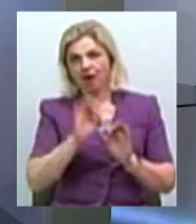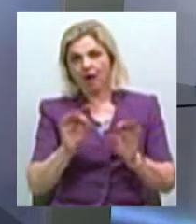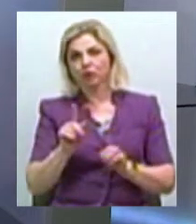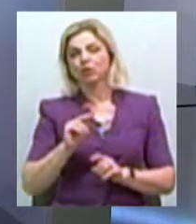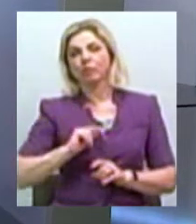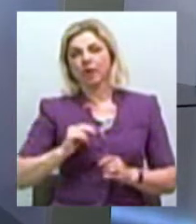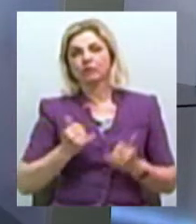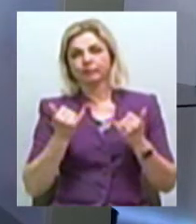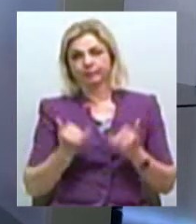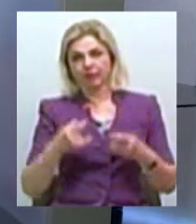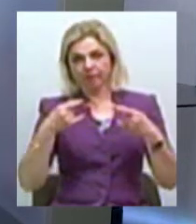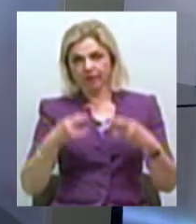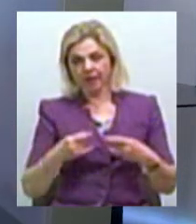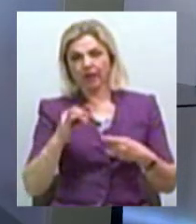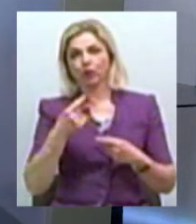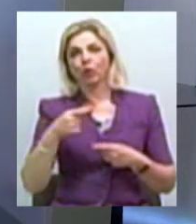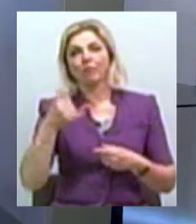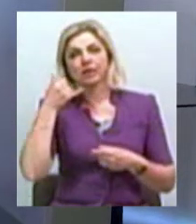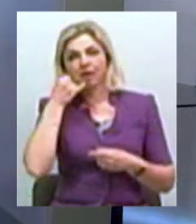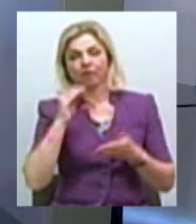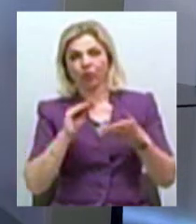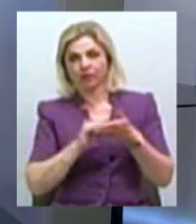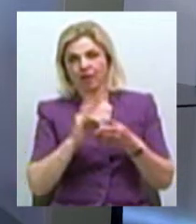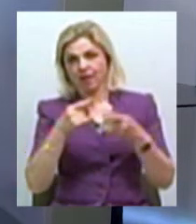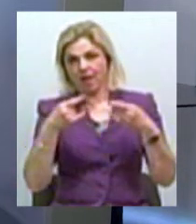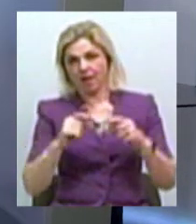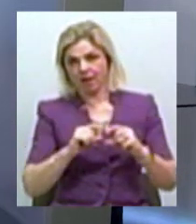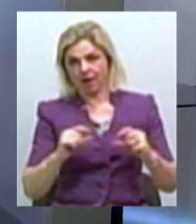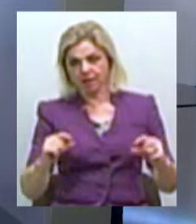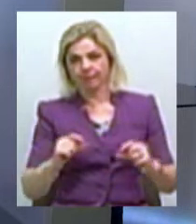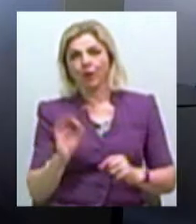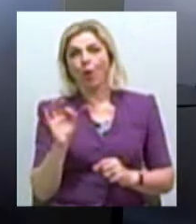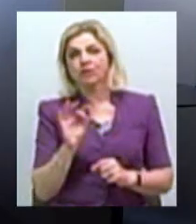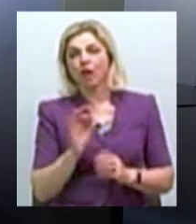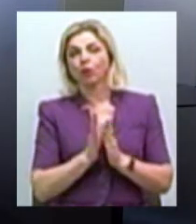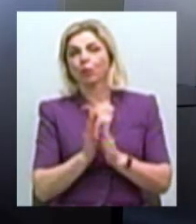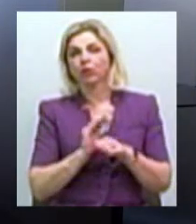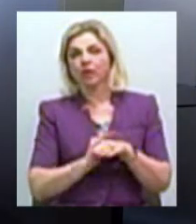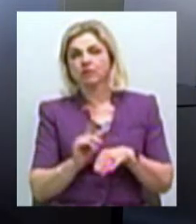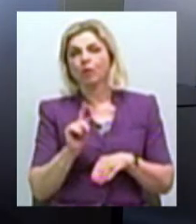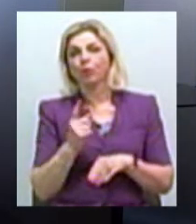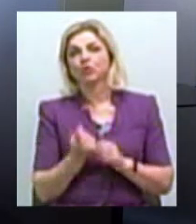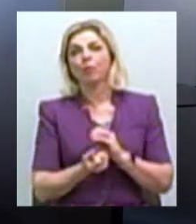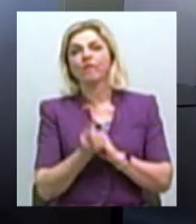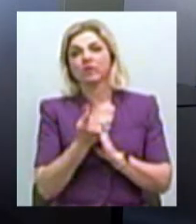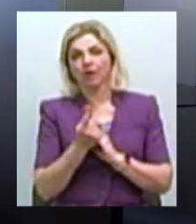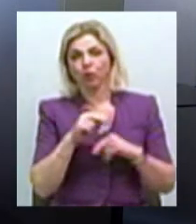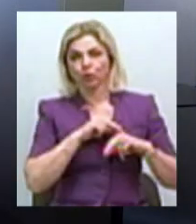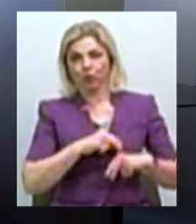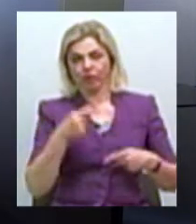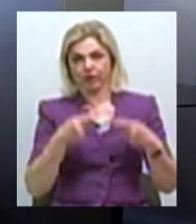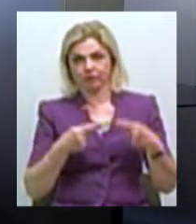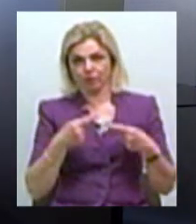ефірі. Наш контактний телефон 76 92 33. Оксана, будь ласка, чому виникають трудові спори?